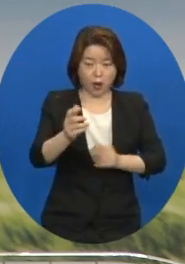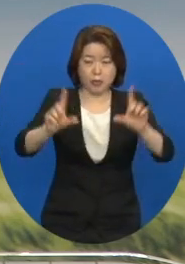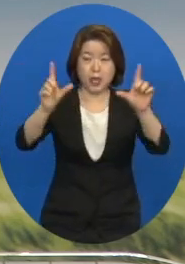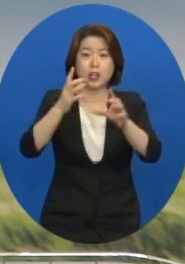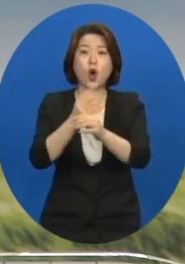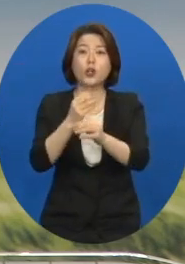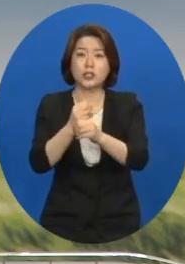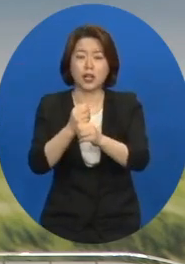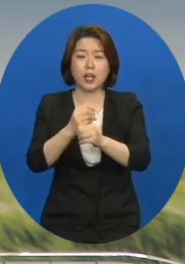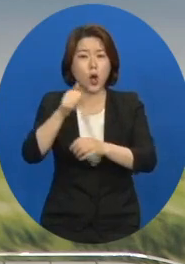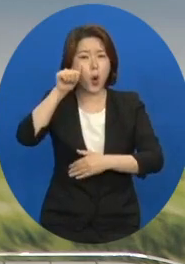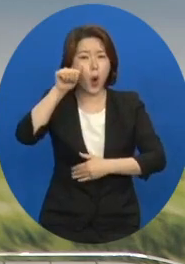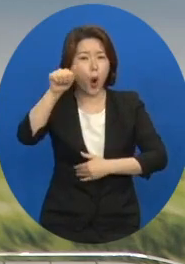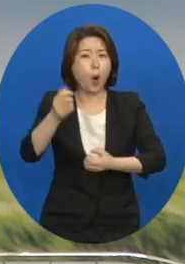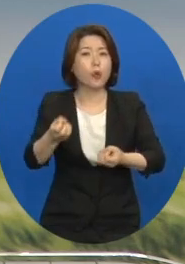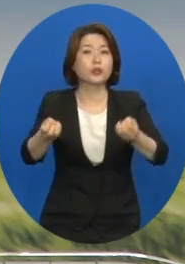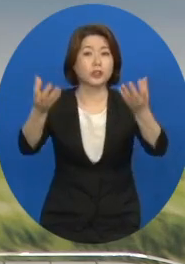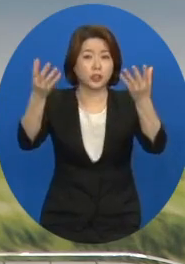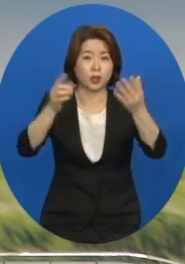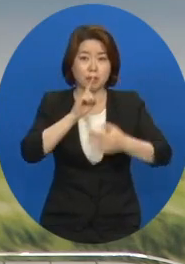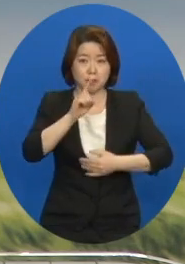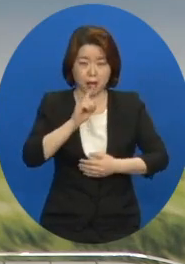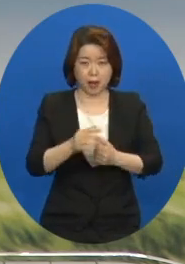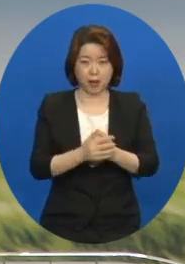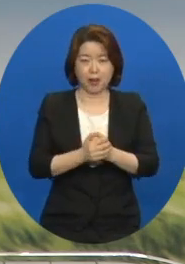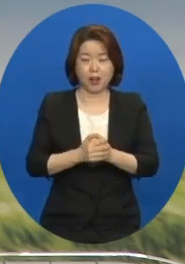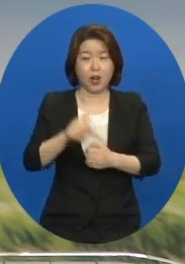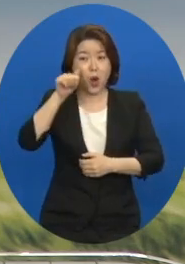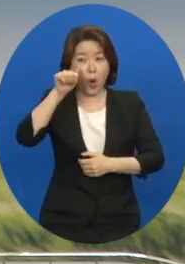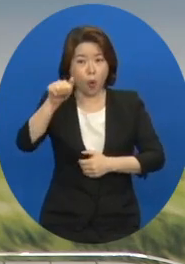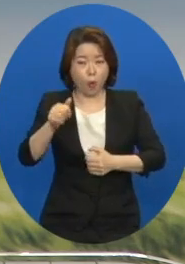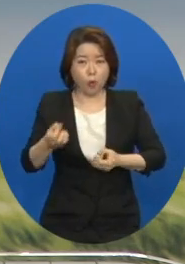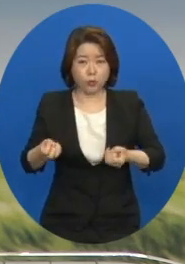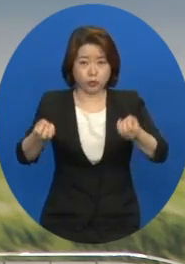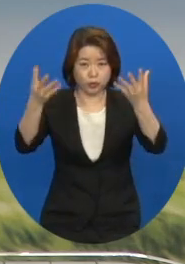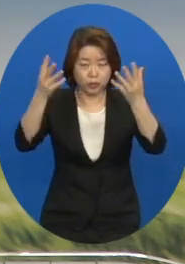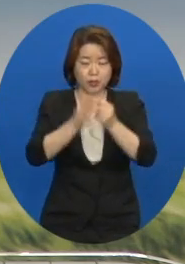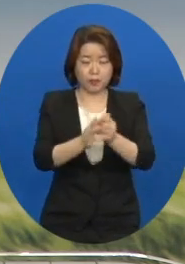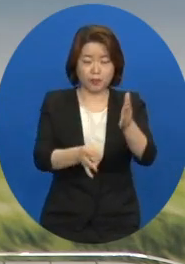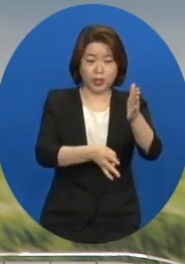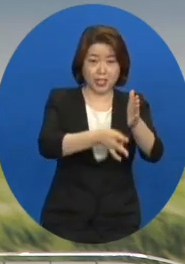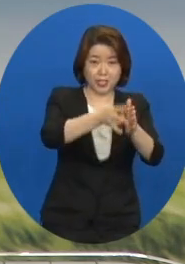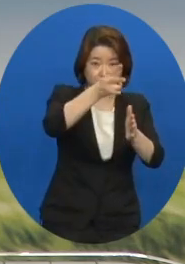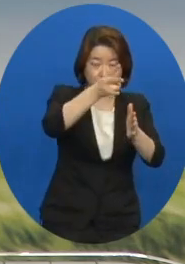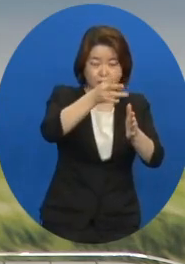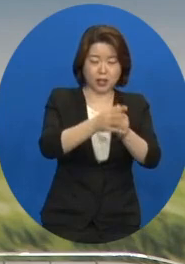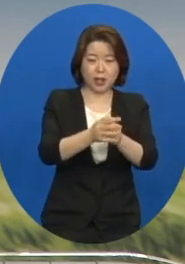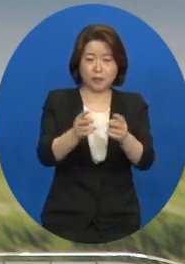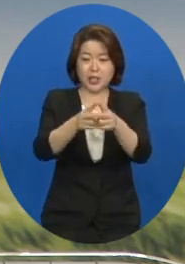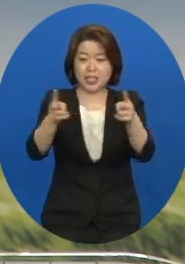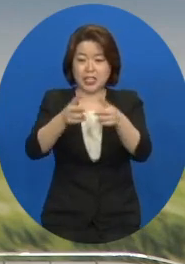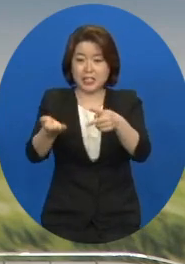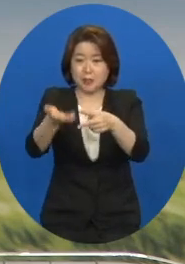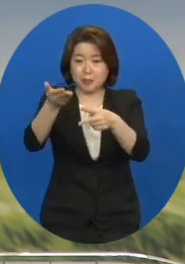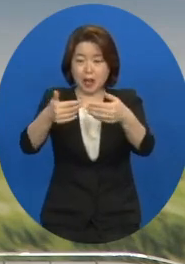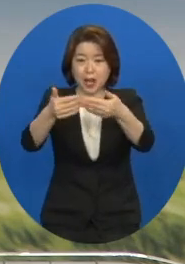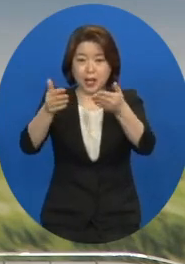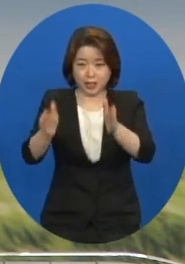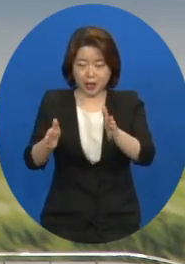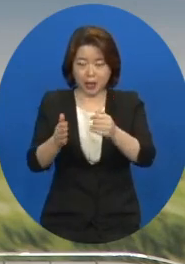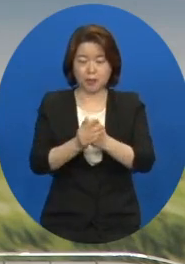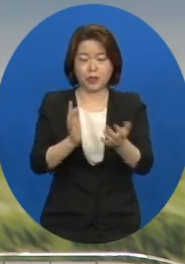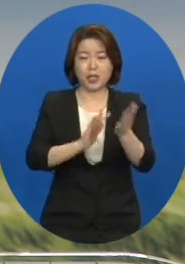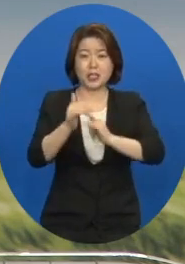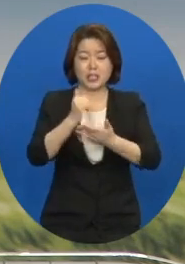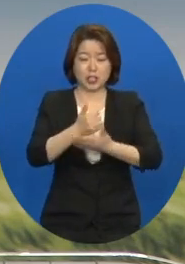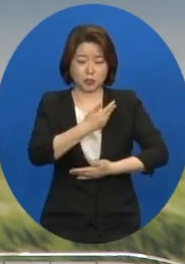언제냐면 오순절이라고 합니다. 오순절 예루살렘 마가다락방에 예수님의 제자